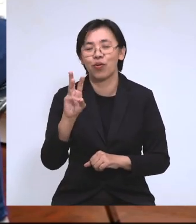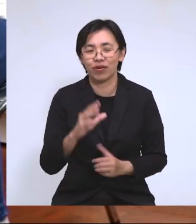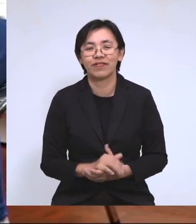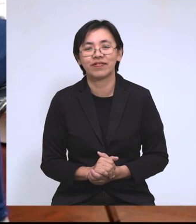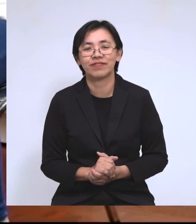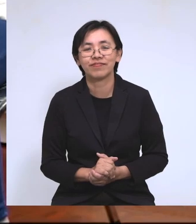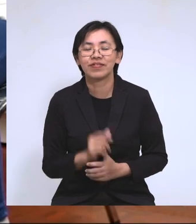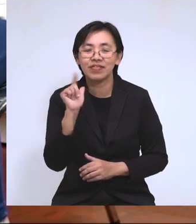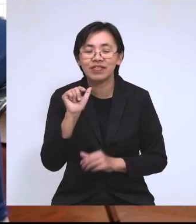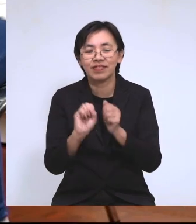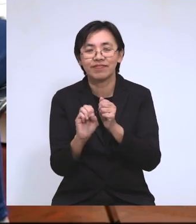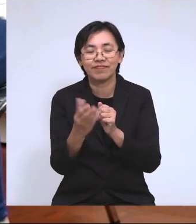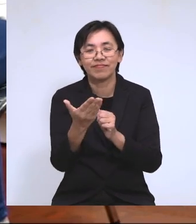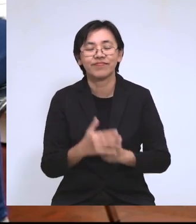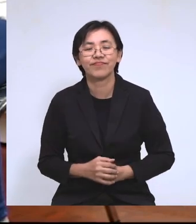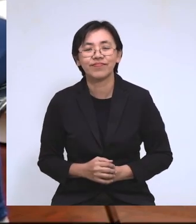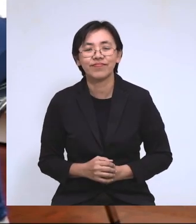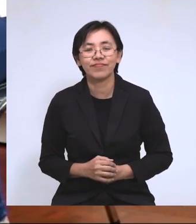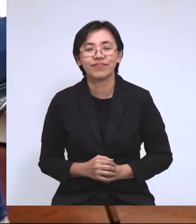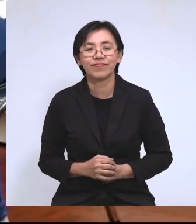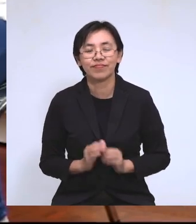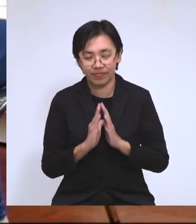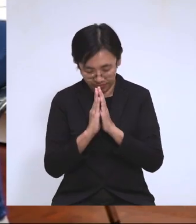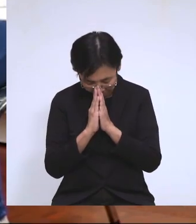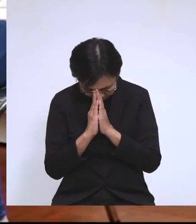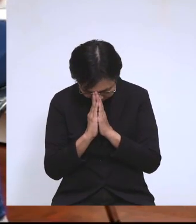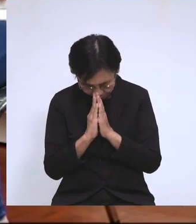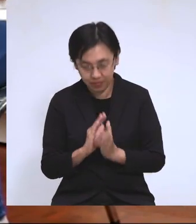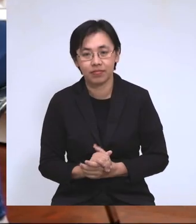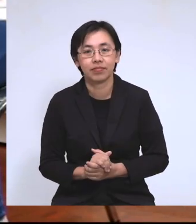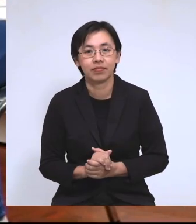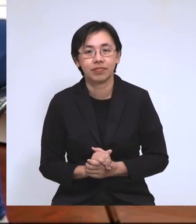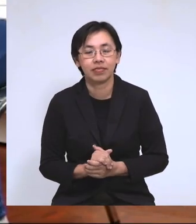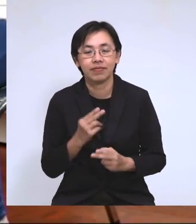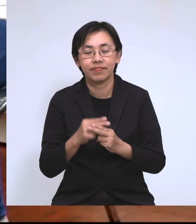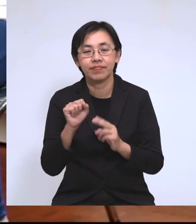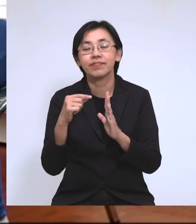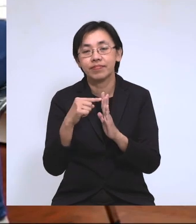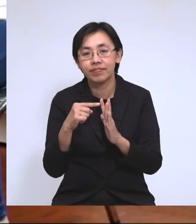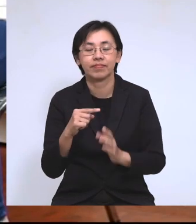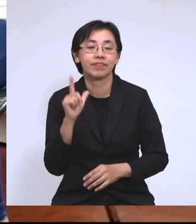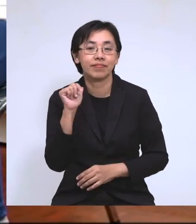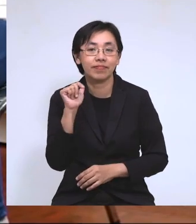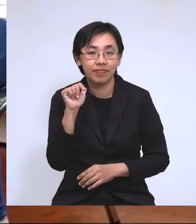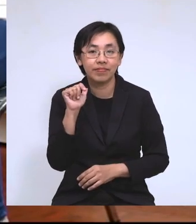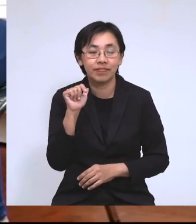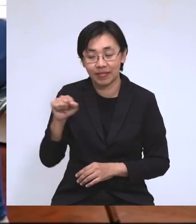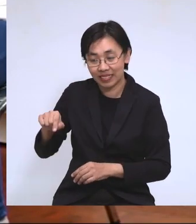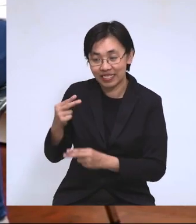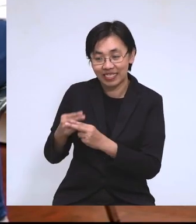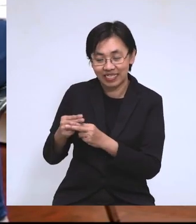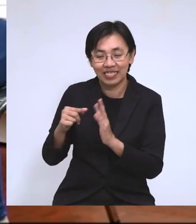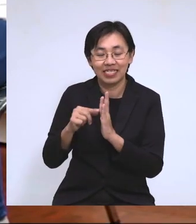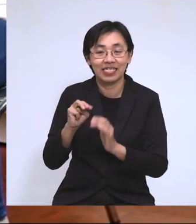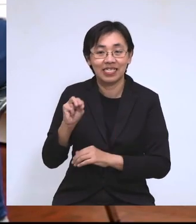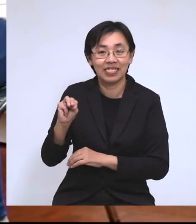ครับ สิบหก ได้ครับให้คุณแม่แนะนำตัวเองด้วยค่ะ ค่ะสวัสดีค่ะแม่สุนะคะเป็น